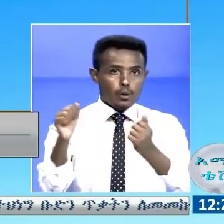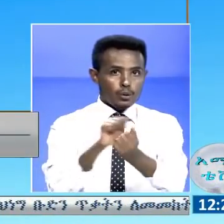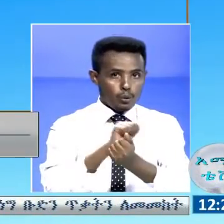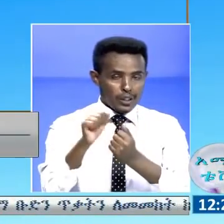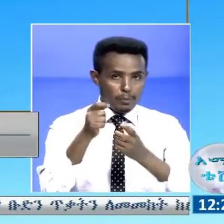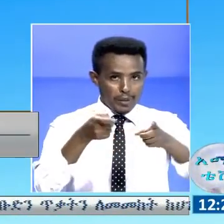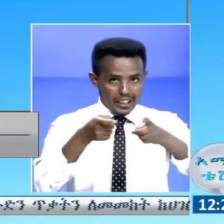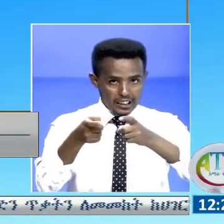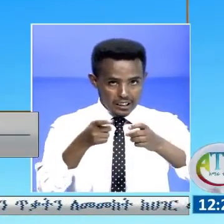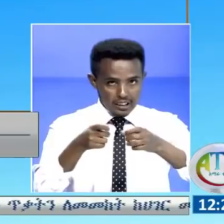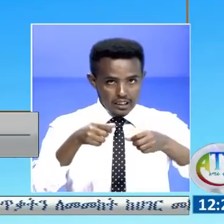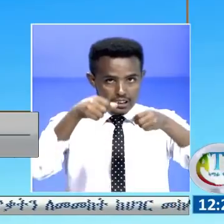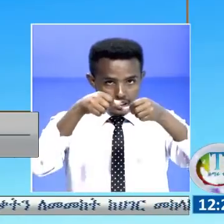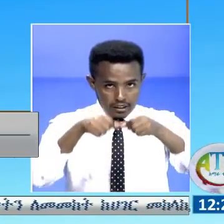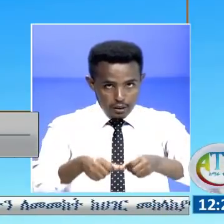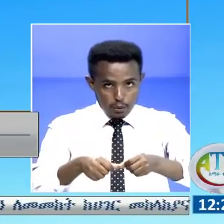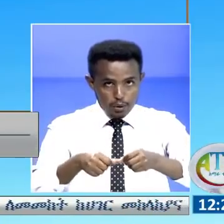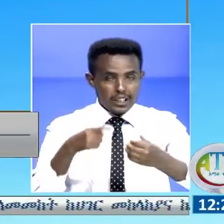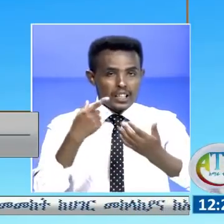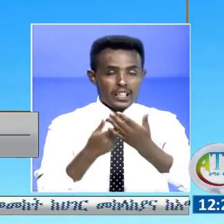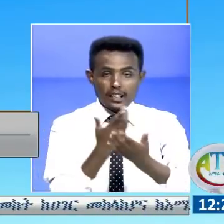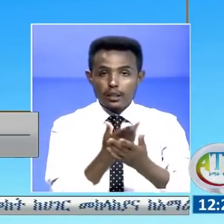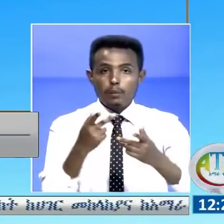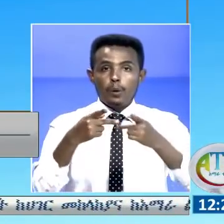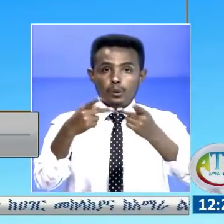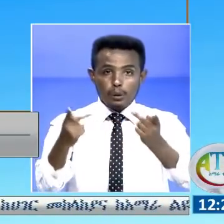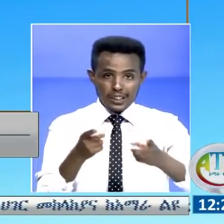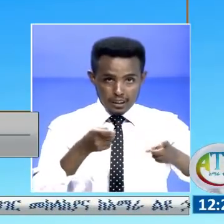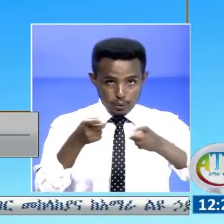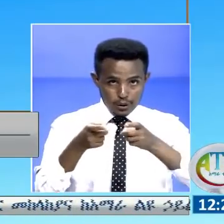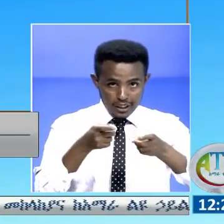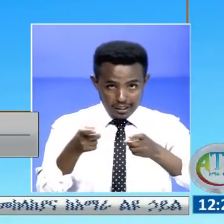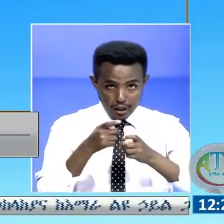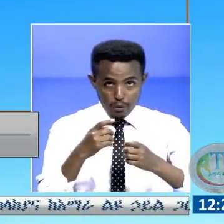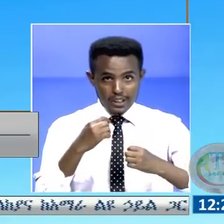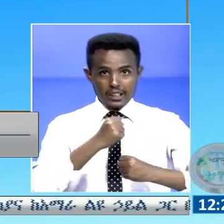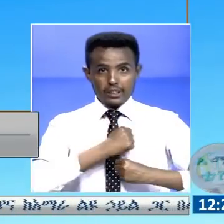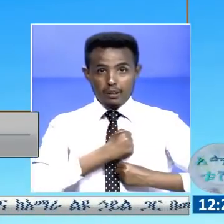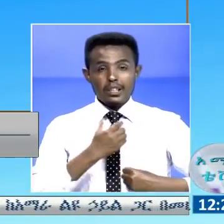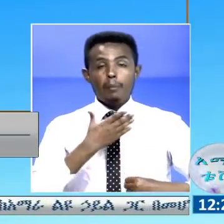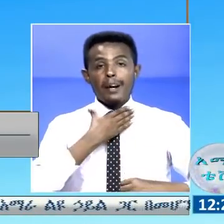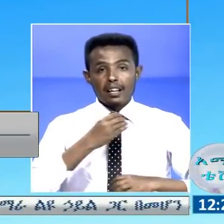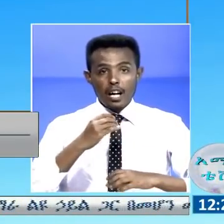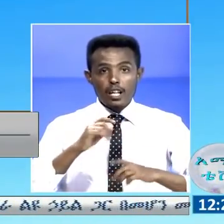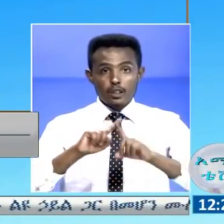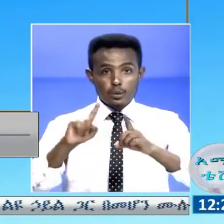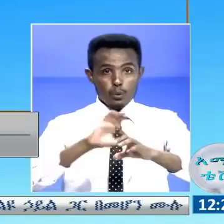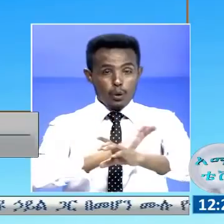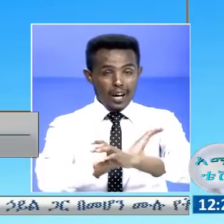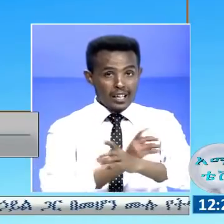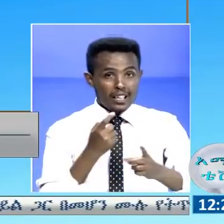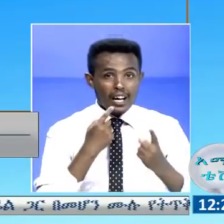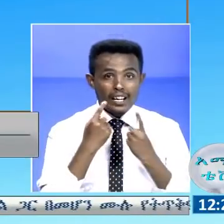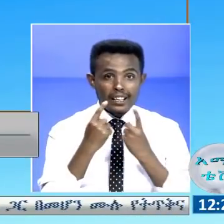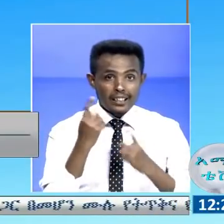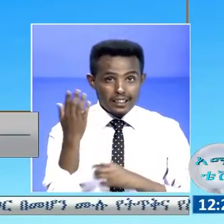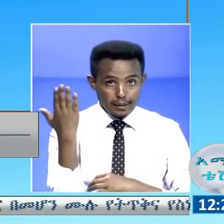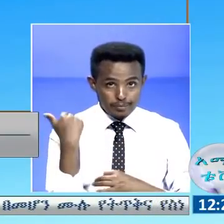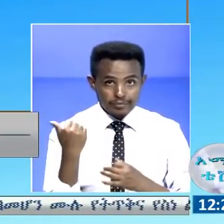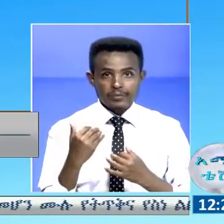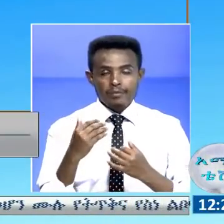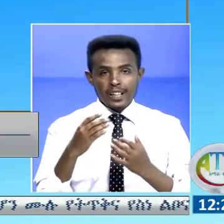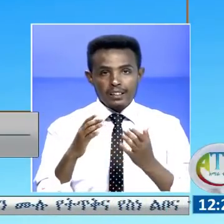ወድመዋል፣ በቁጥጥር ስርም ውለዋል። እነዚህ ቦታዎች የተቆጣጠሩ የሰራዊት አባላትና የአማራ ልዩ ኃይል አባላትን አነጋግሬ